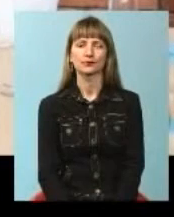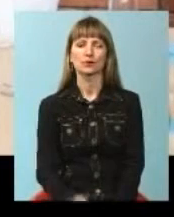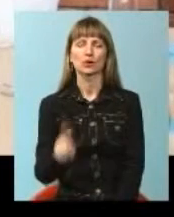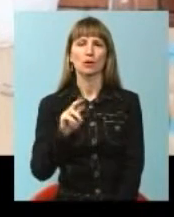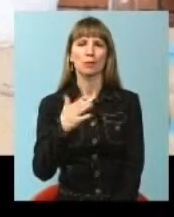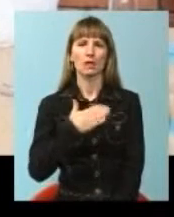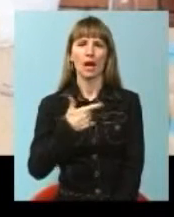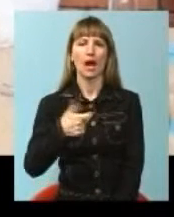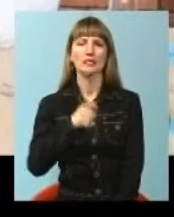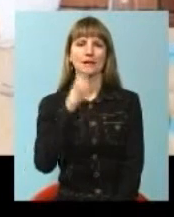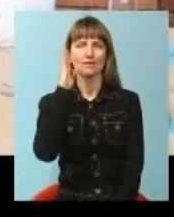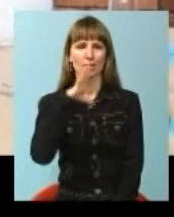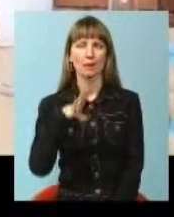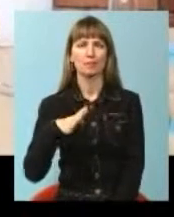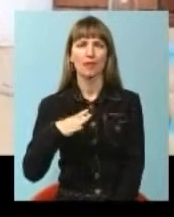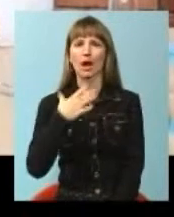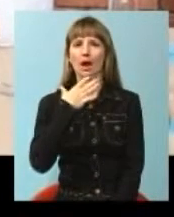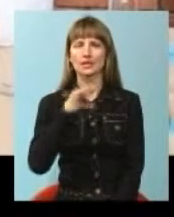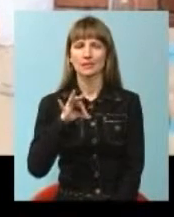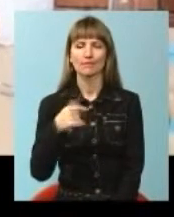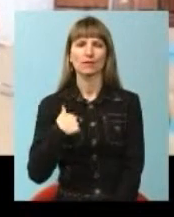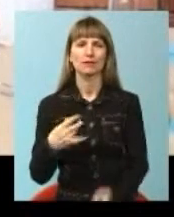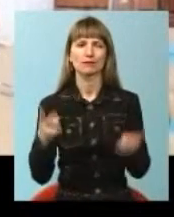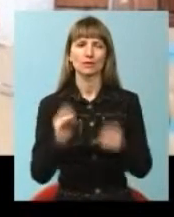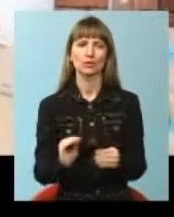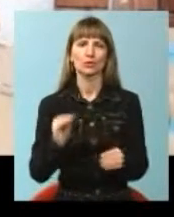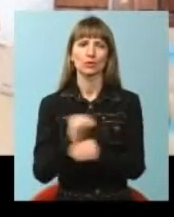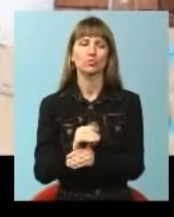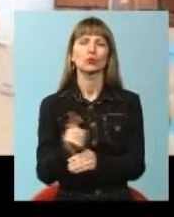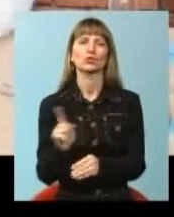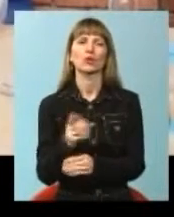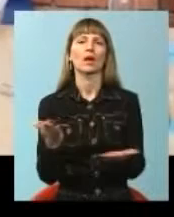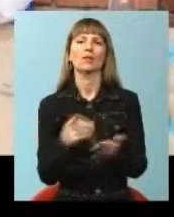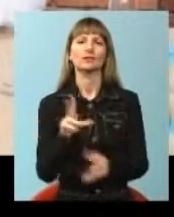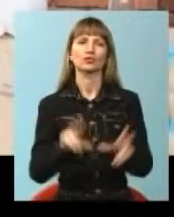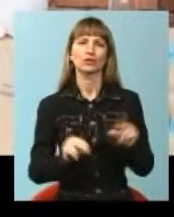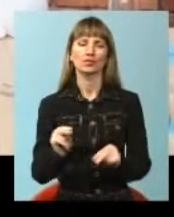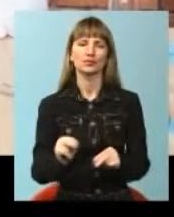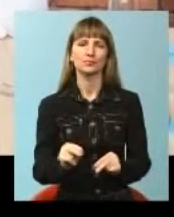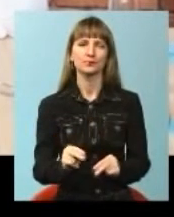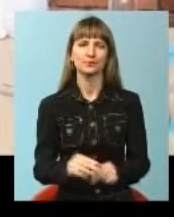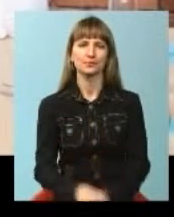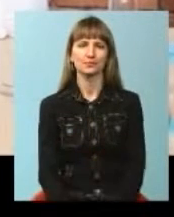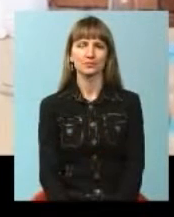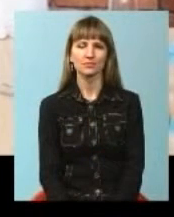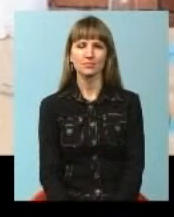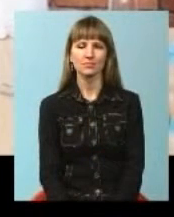наша газована вода була красивою, нам потрібно додати туди що, як ви вважаєте? Наливайте, наливайте.